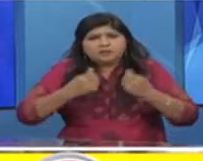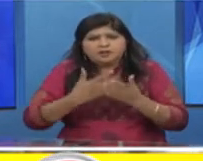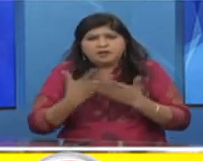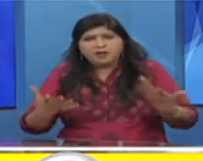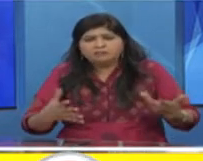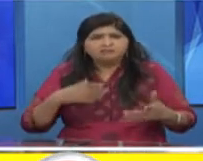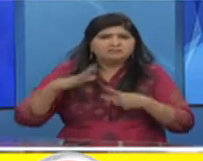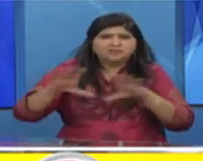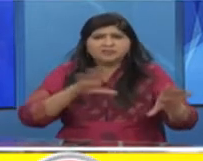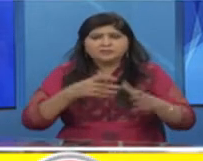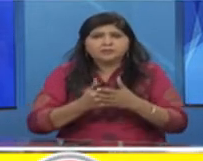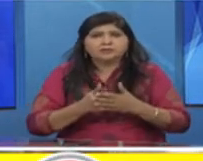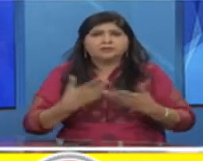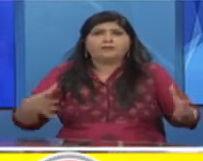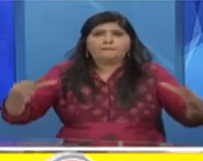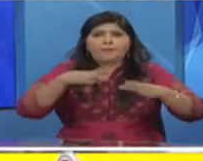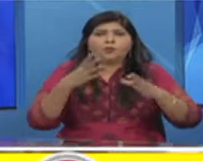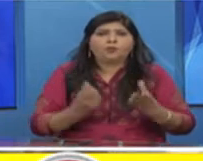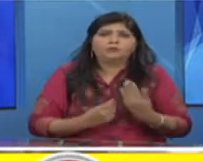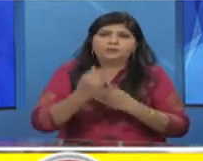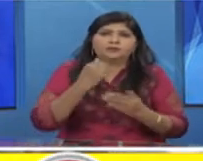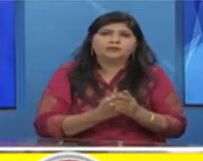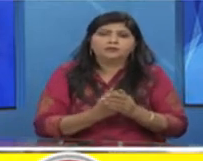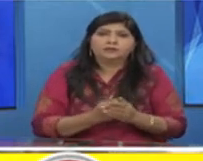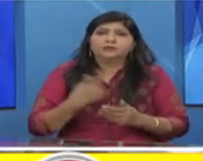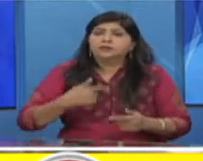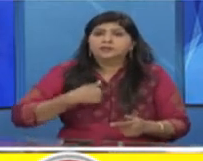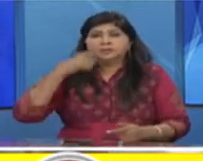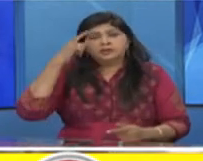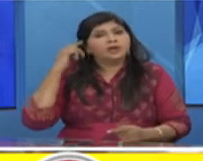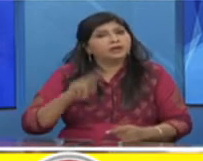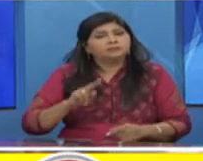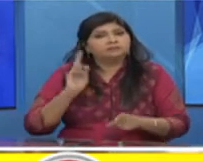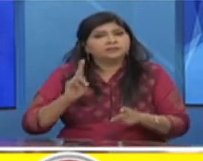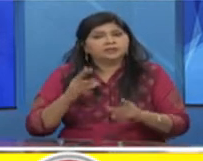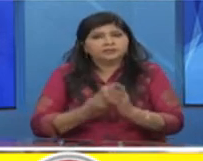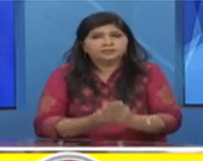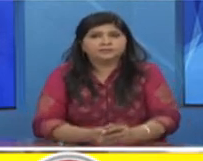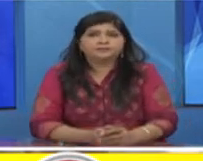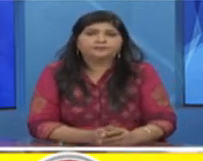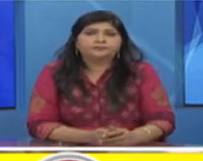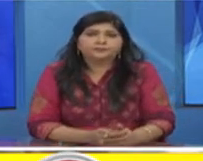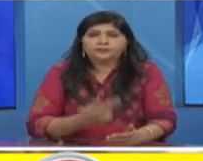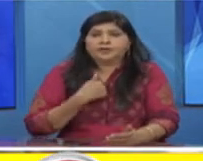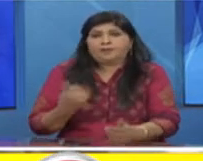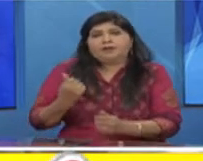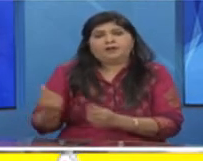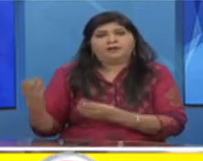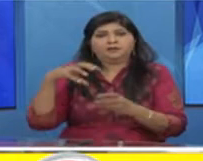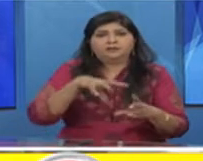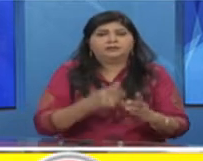का माहौल नहीं बनने दिया। ये बातें हमेशा याद रखनी चाहिए, ये हमें बहुत ताकत देती